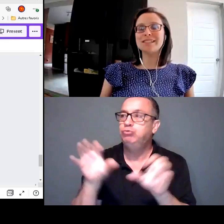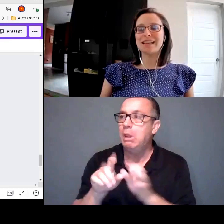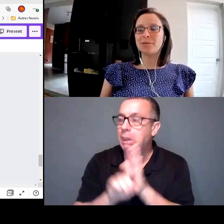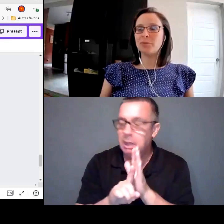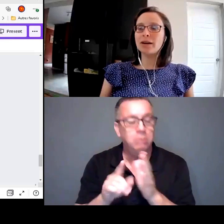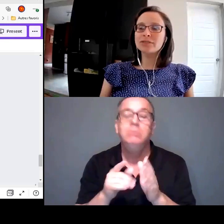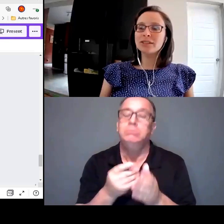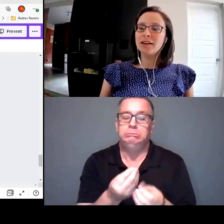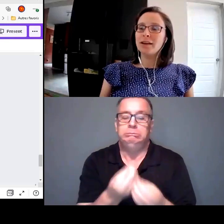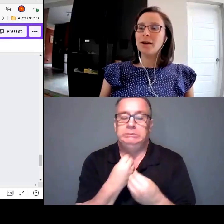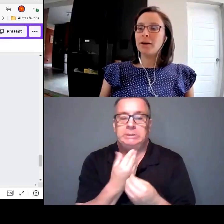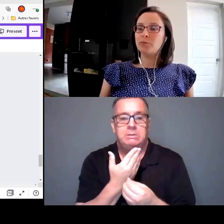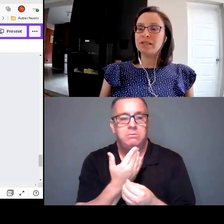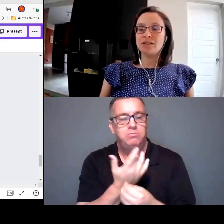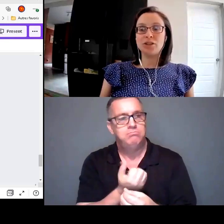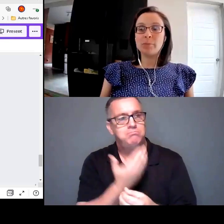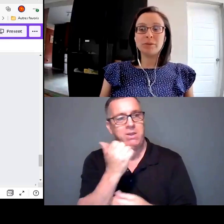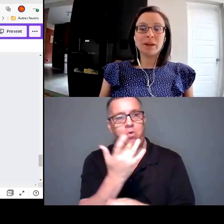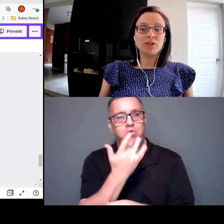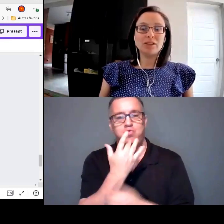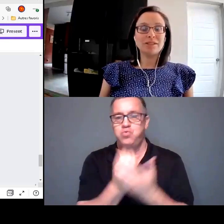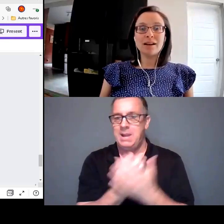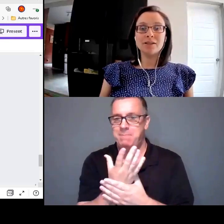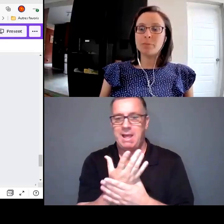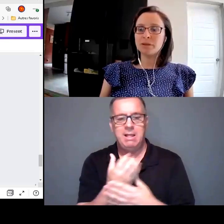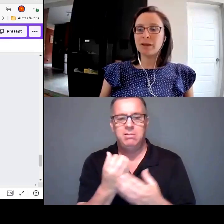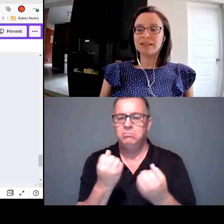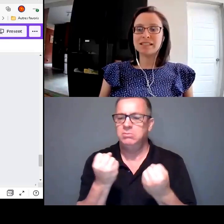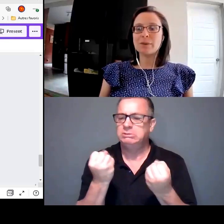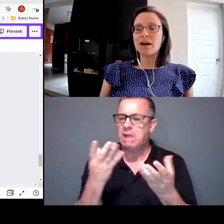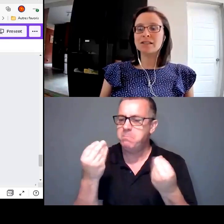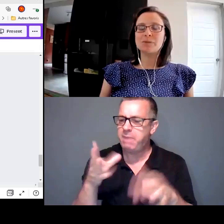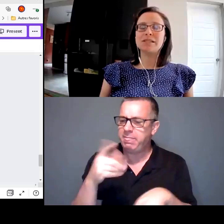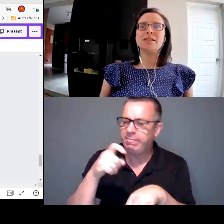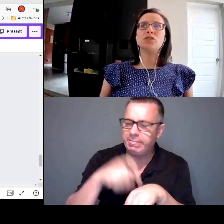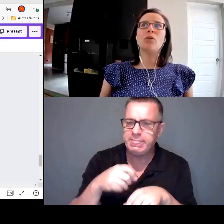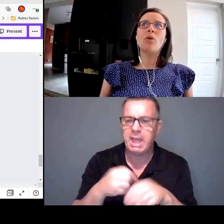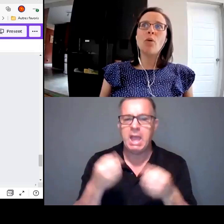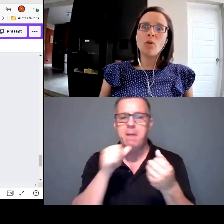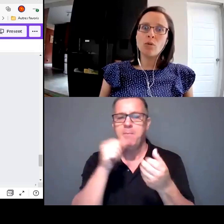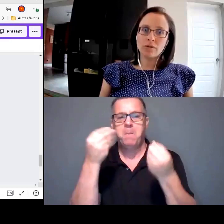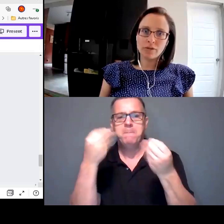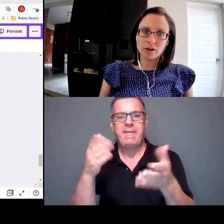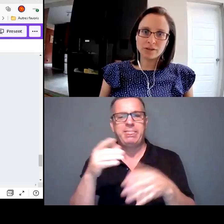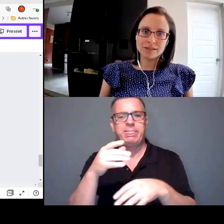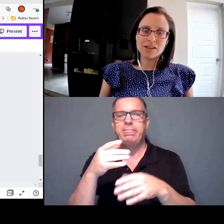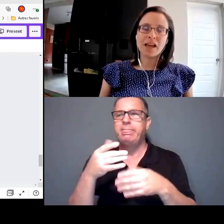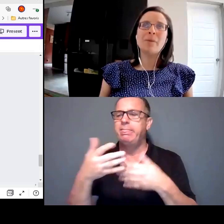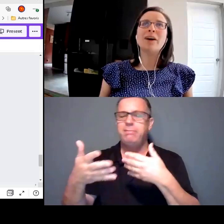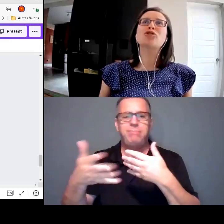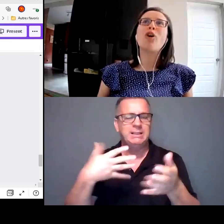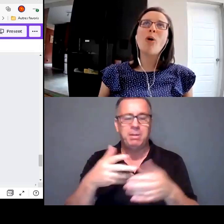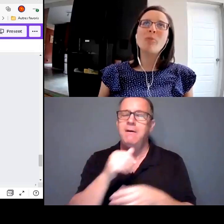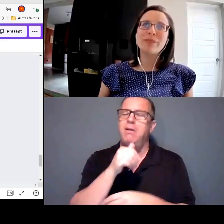goût de certaines plantes. Puis c'est ça, il n'y a pas de perte de temps, il n'y a pas de perte d'espace, puis c'est trop le fun. C'est